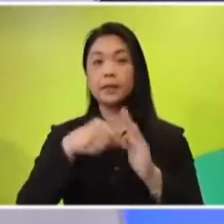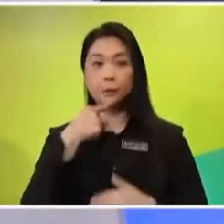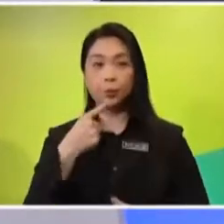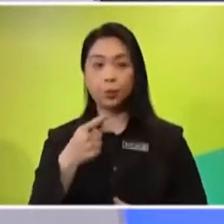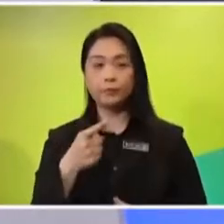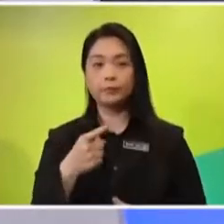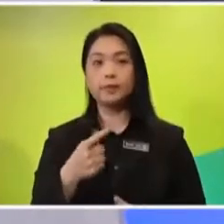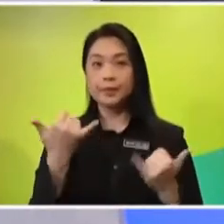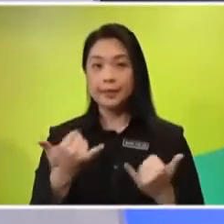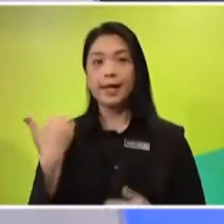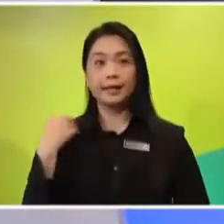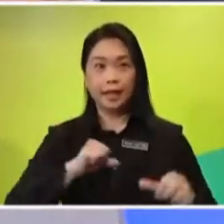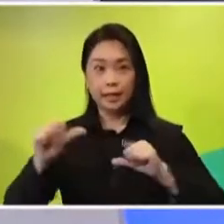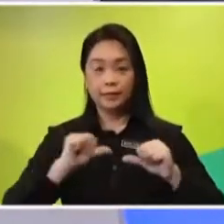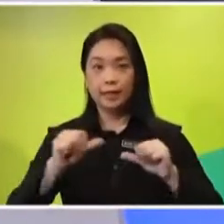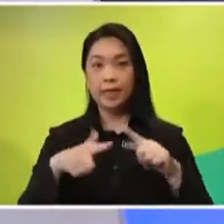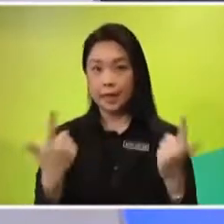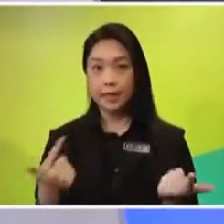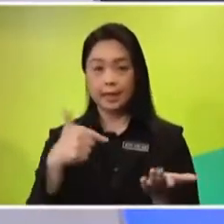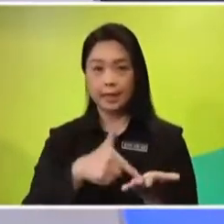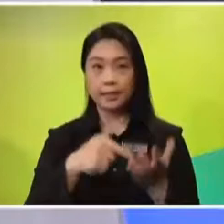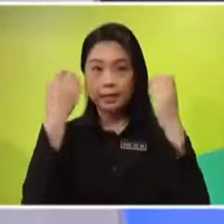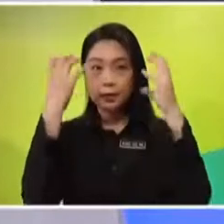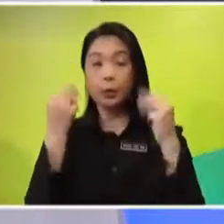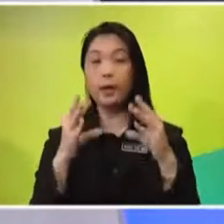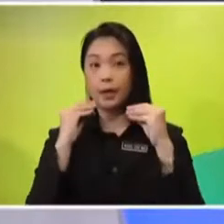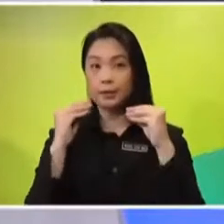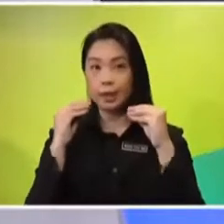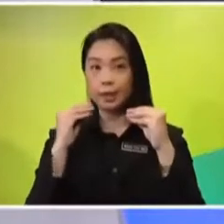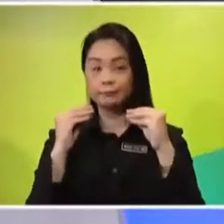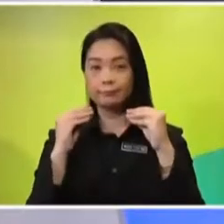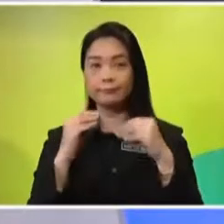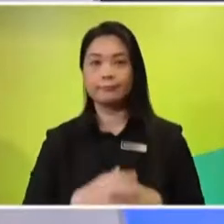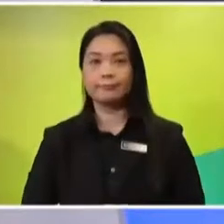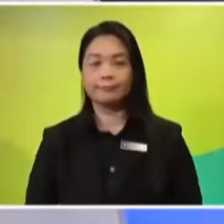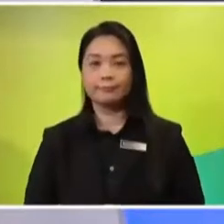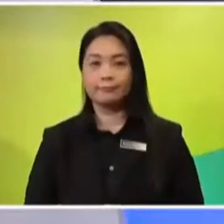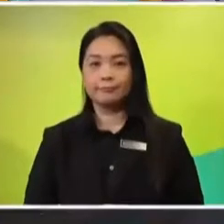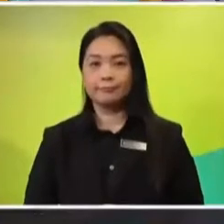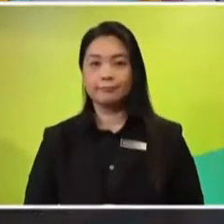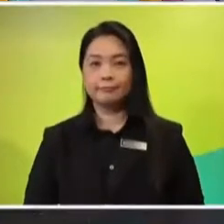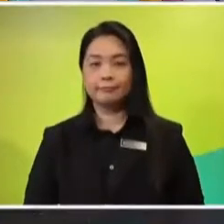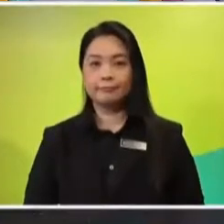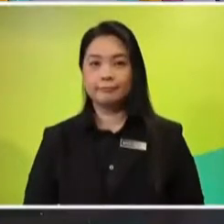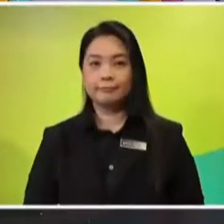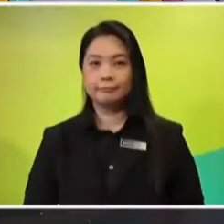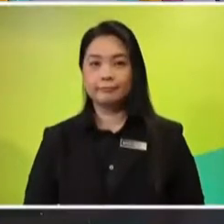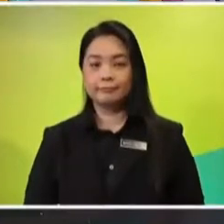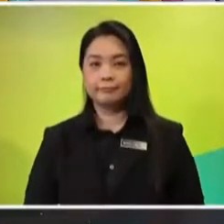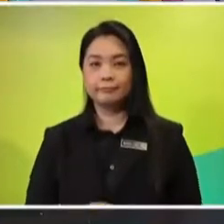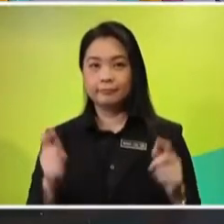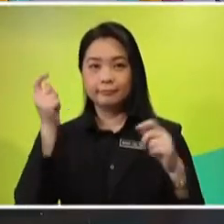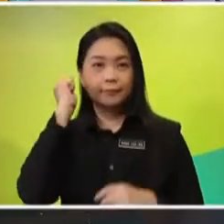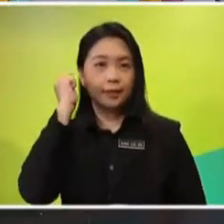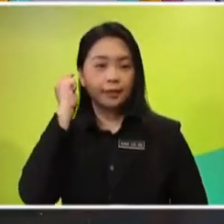Sekarang ni, cikgu, ada aktiviti lain pula yang cikgu nak terangkan kepada saya dan juga kawan-kawan yang berada di rumah. Apa tu, cikgu? Ya, okey. Tadi